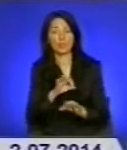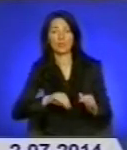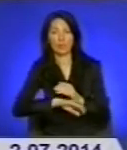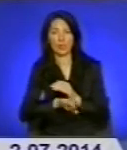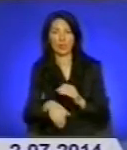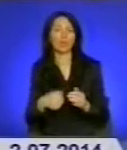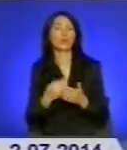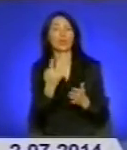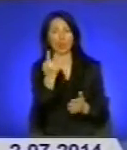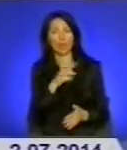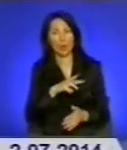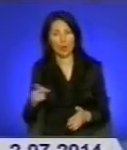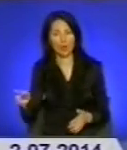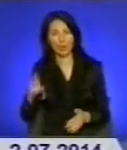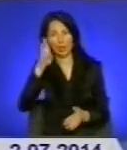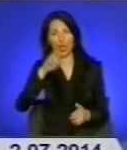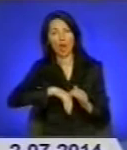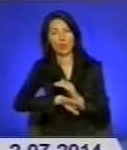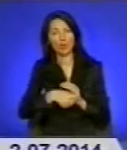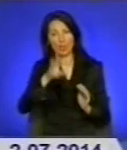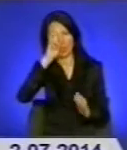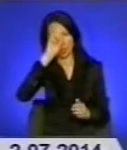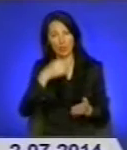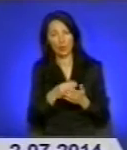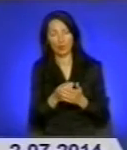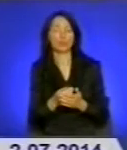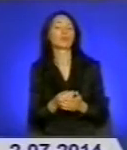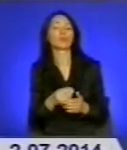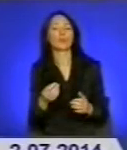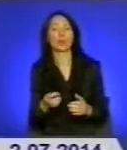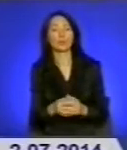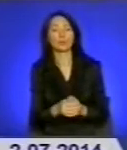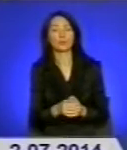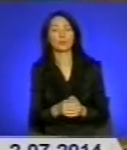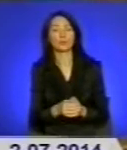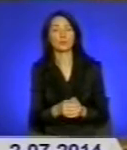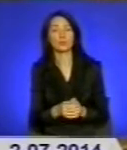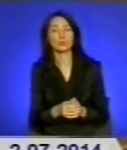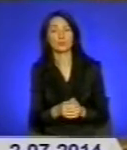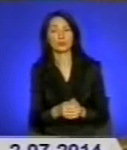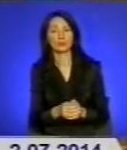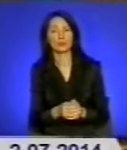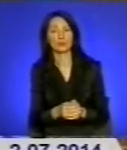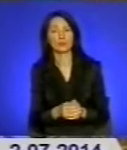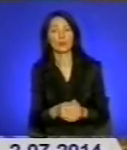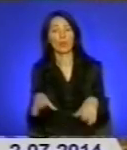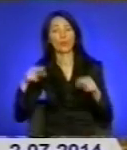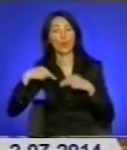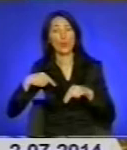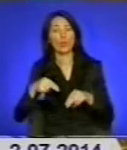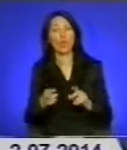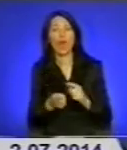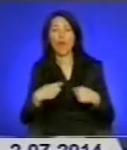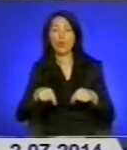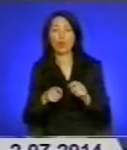державних коштів від матеріал сектору зв'язків з громадськістю МВС України в Тернопільській області співробітники відділу